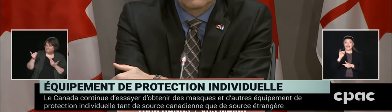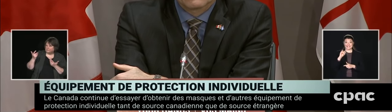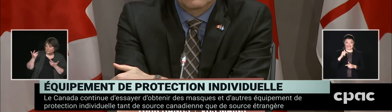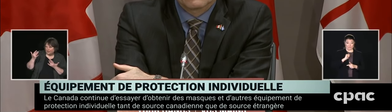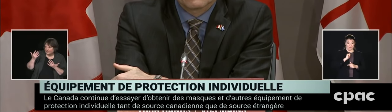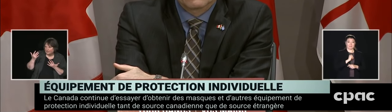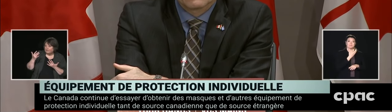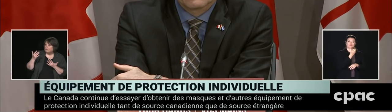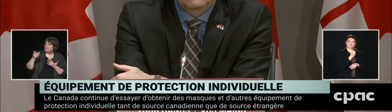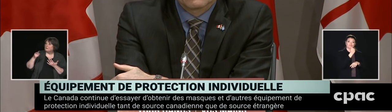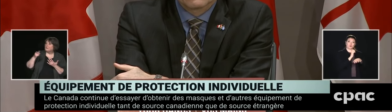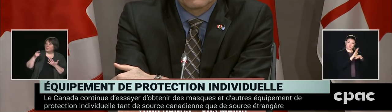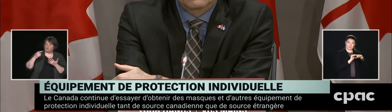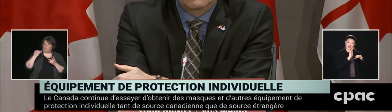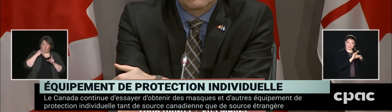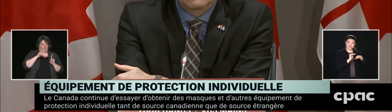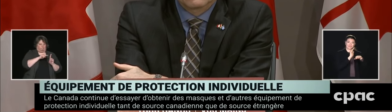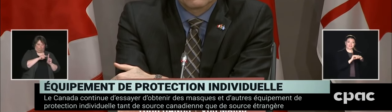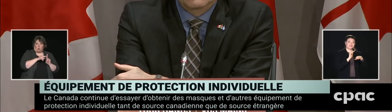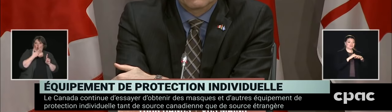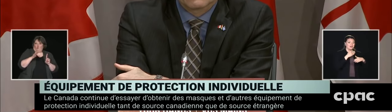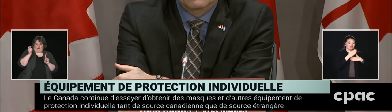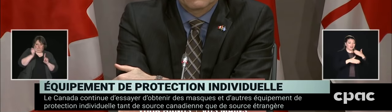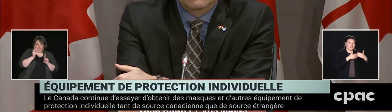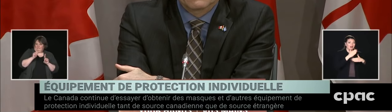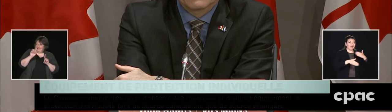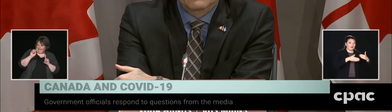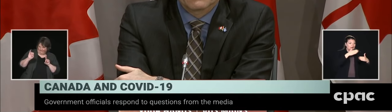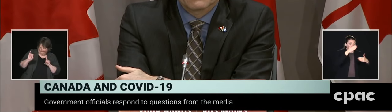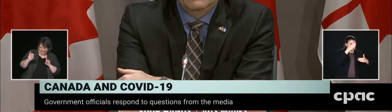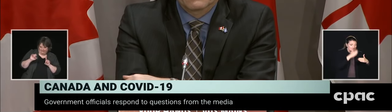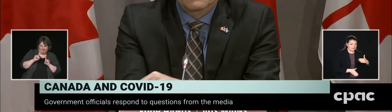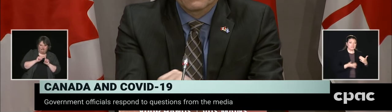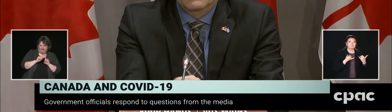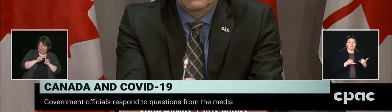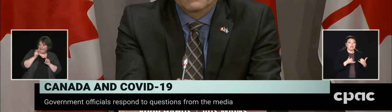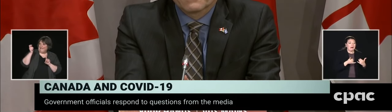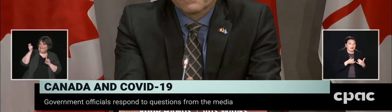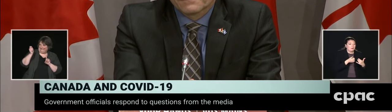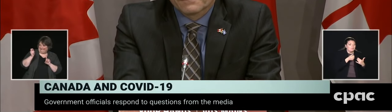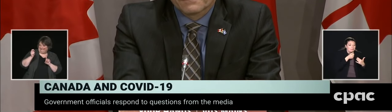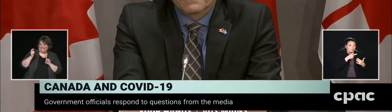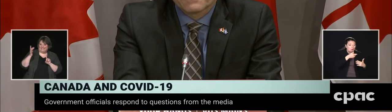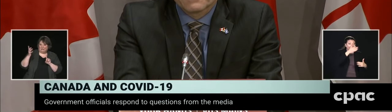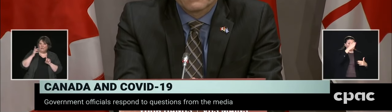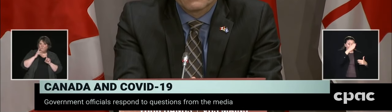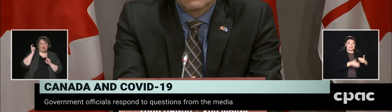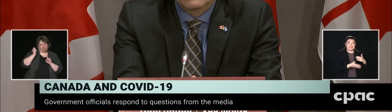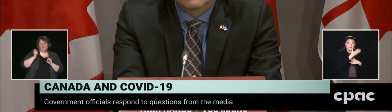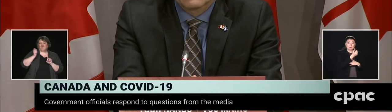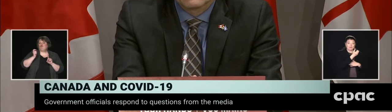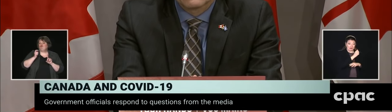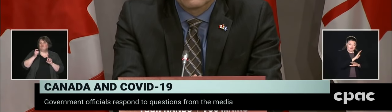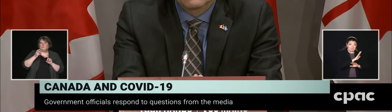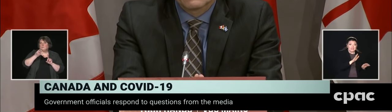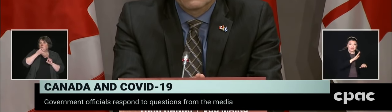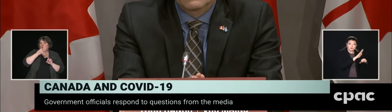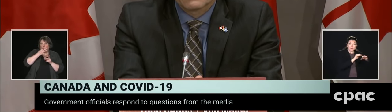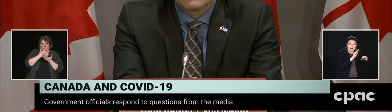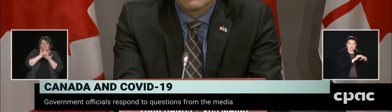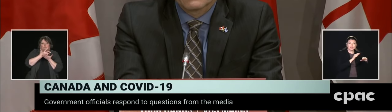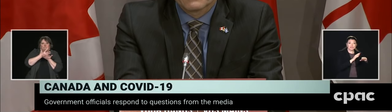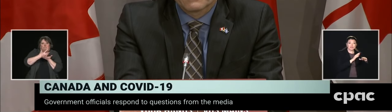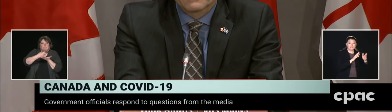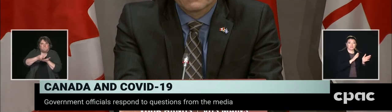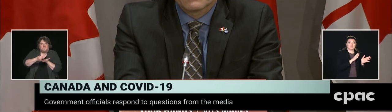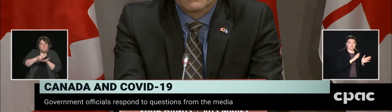prestations viennent à échéance maintenant ou d'ici quelques jours, ces personnes-là ne trouveront probablement pas de travail